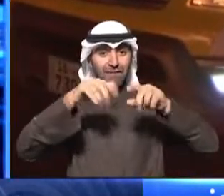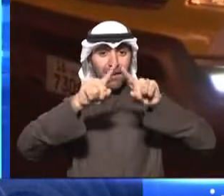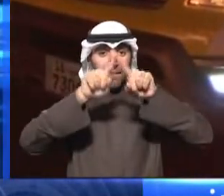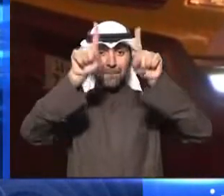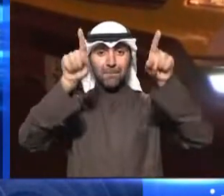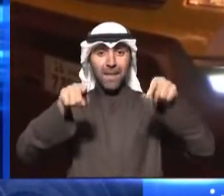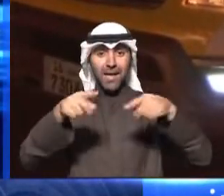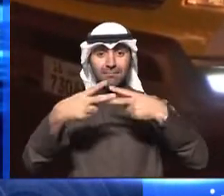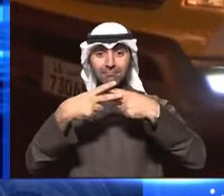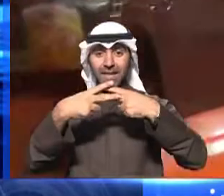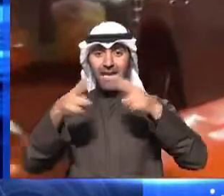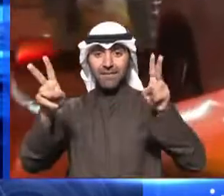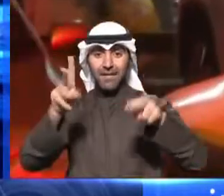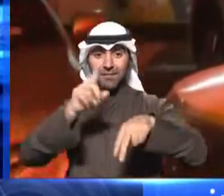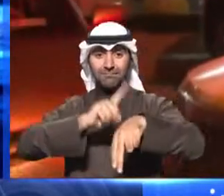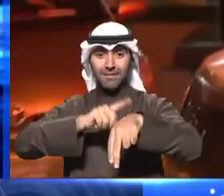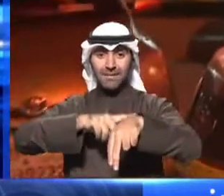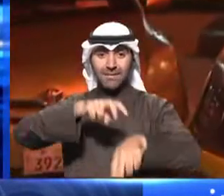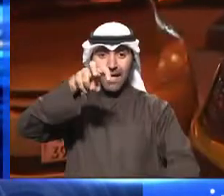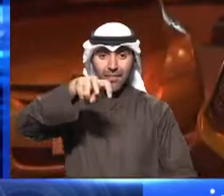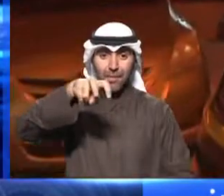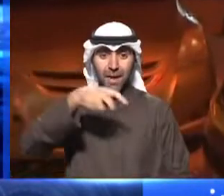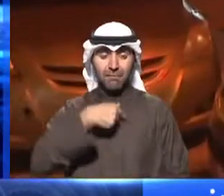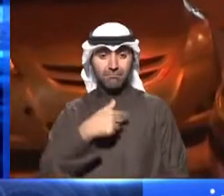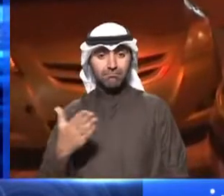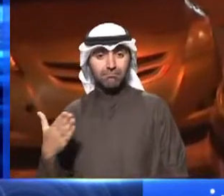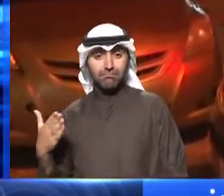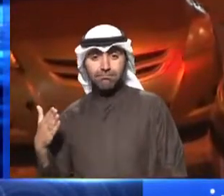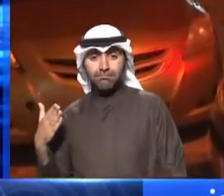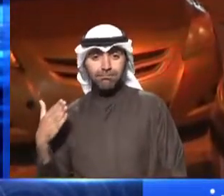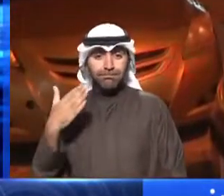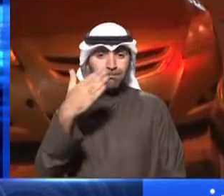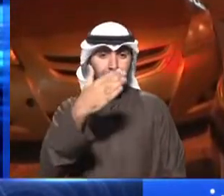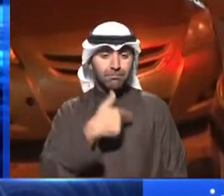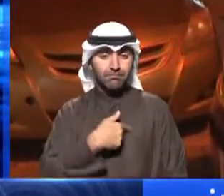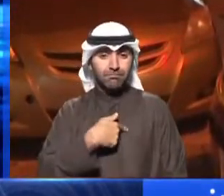وتم رصد عدة محلات وتم توجيه لهم مخالفات،